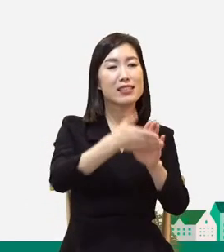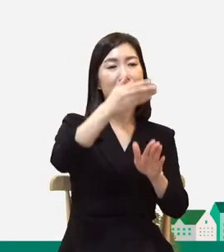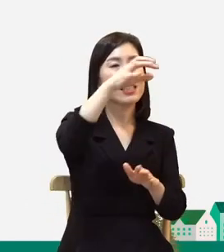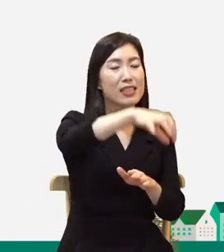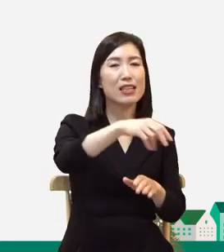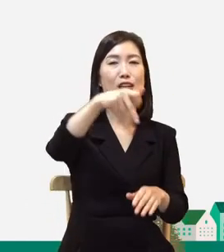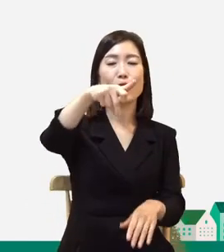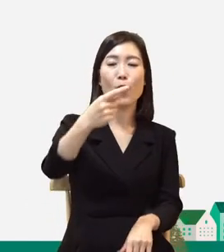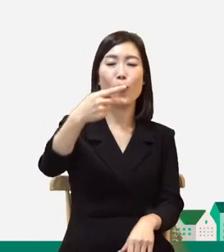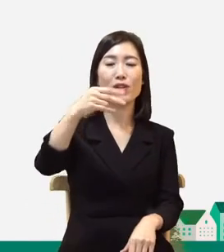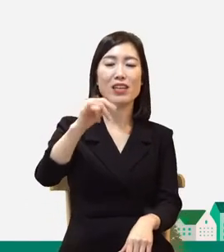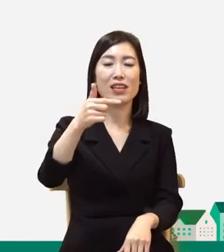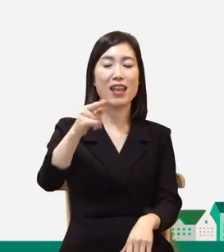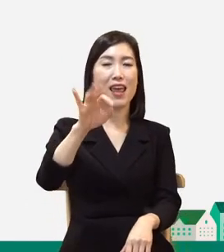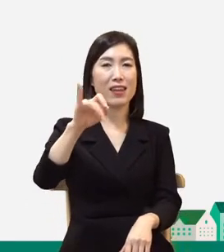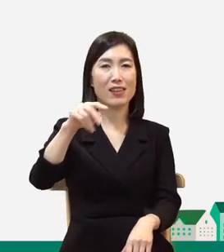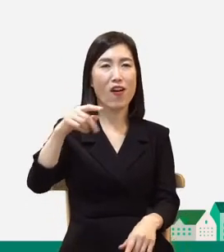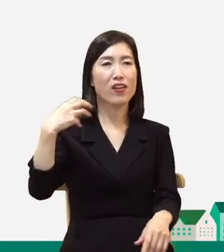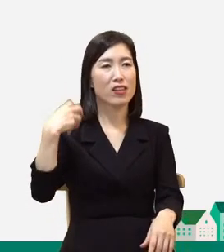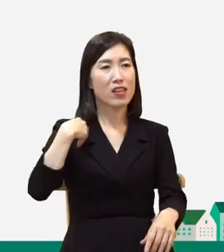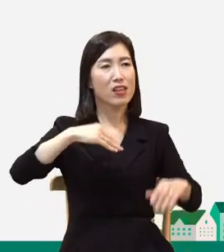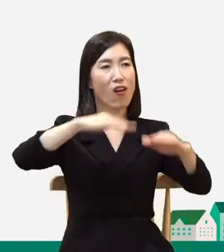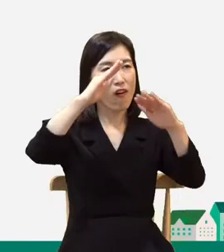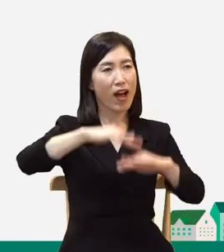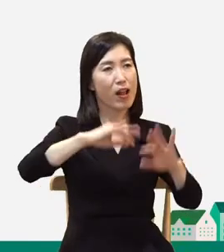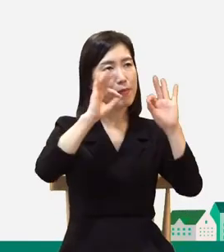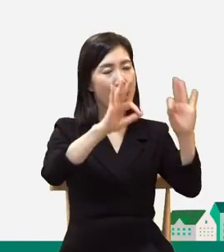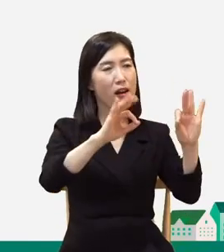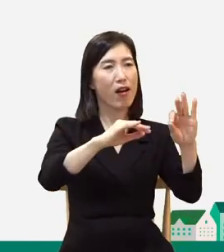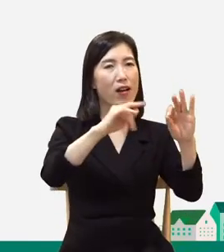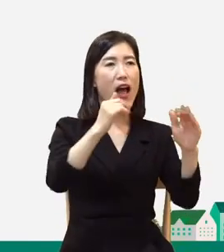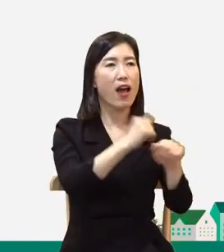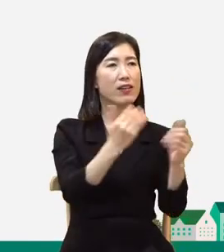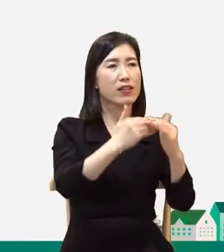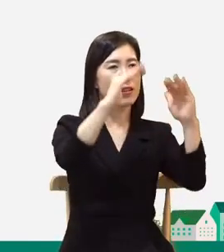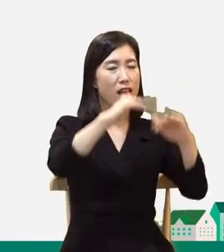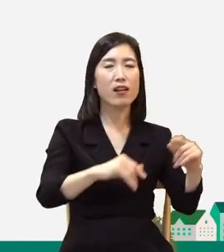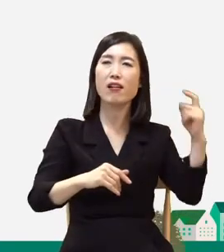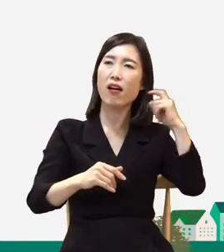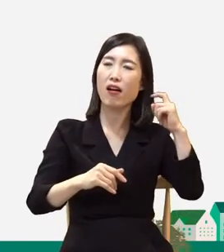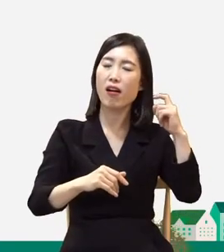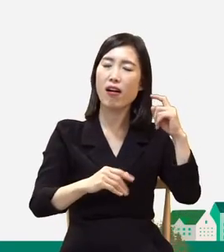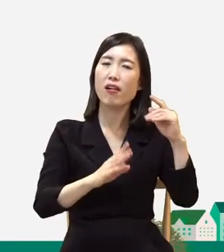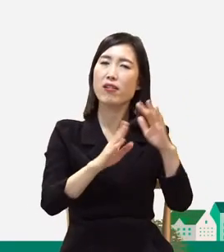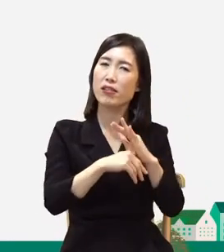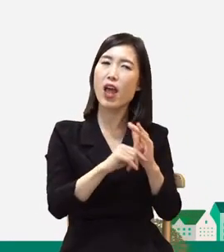코디네이터에 대한 이야기를 이제 들었을 때 어떻게 보면은 저희가,